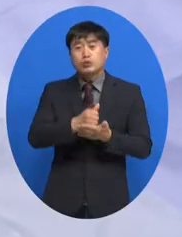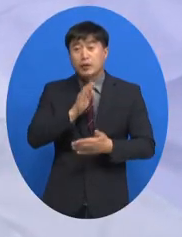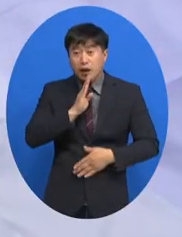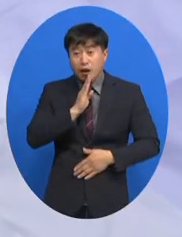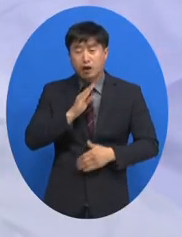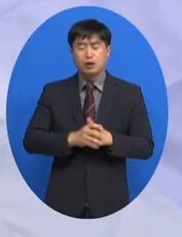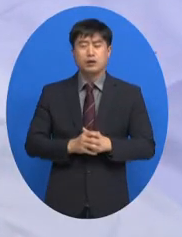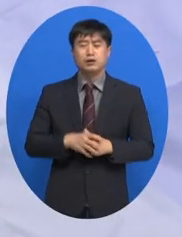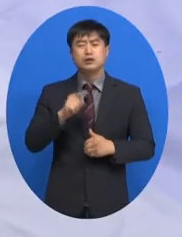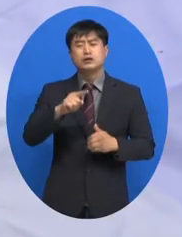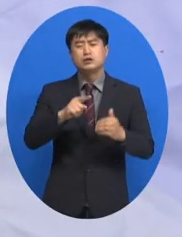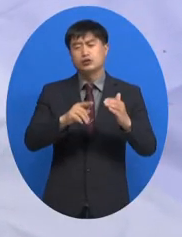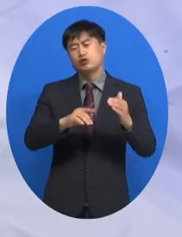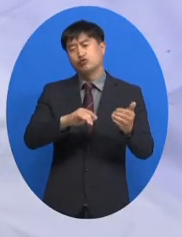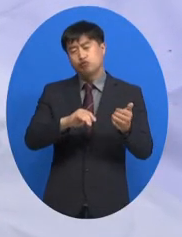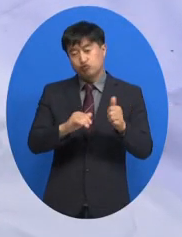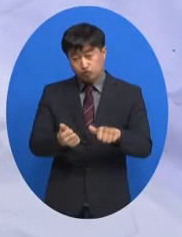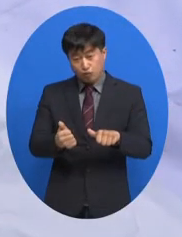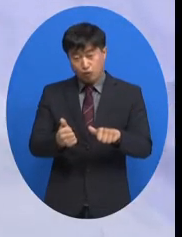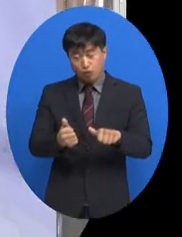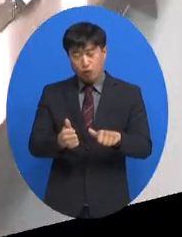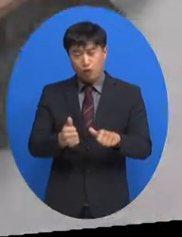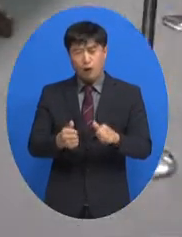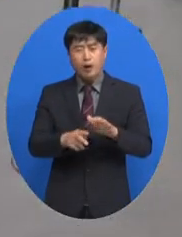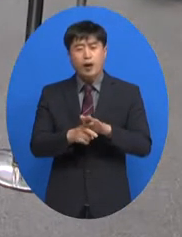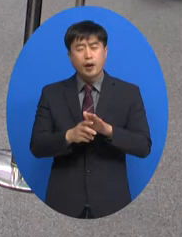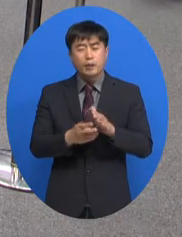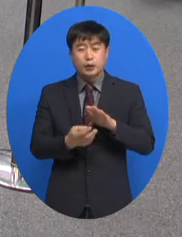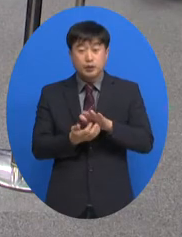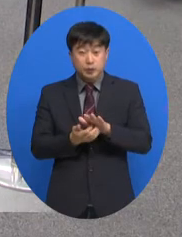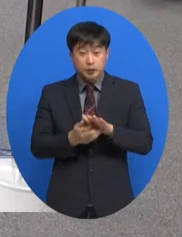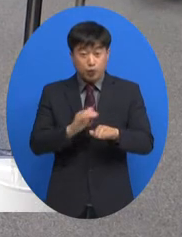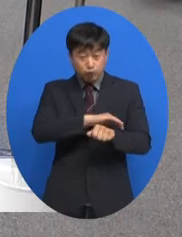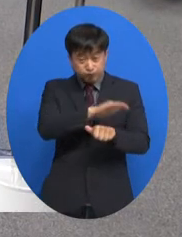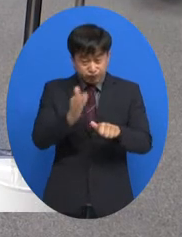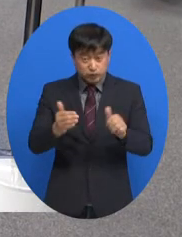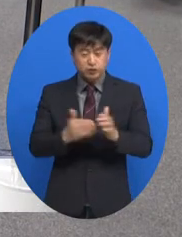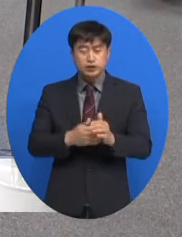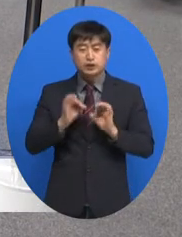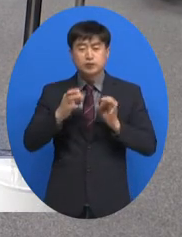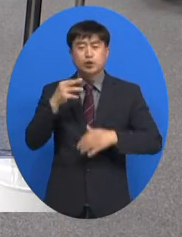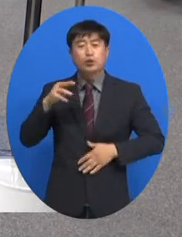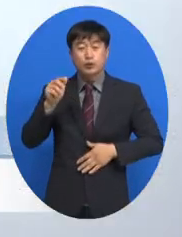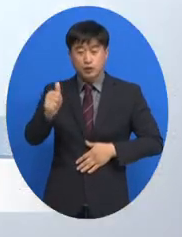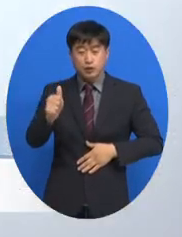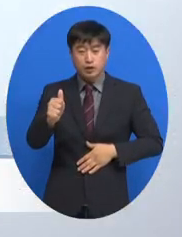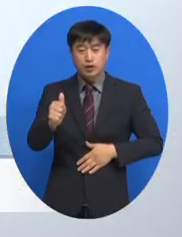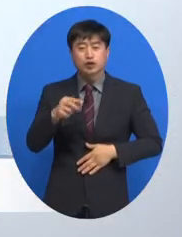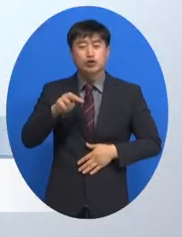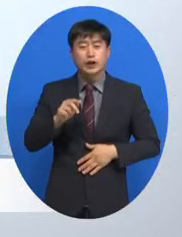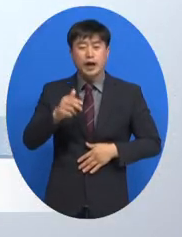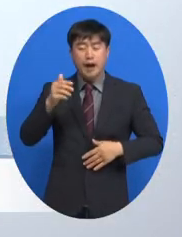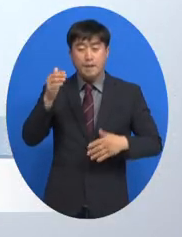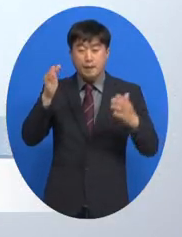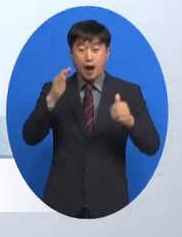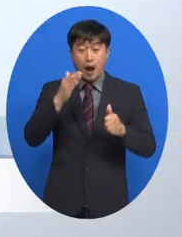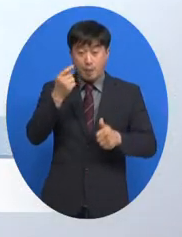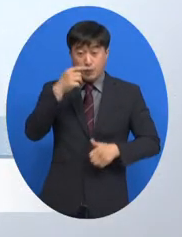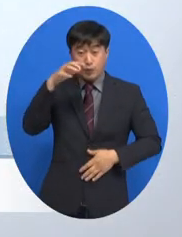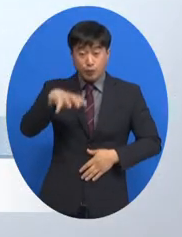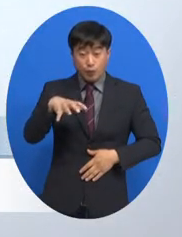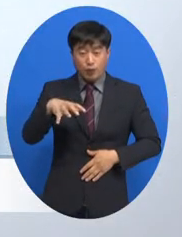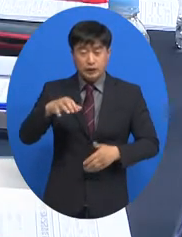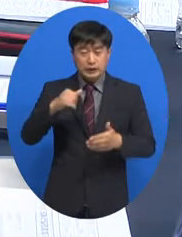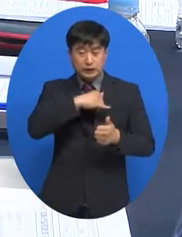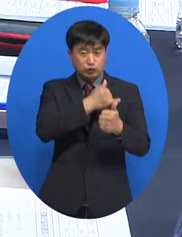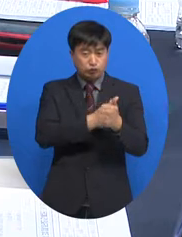이 과정에서 사망한 소년들은 암매장해 버렸습니다. 김동연 경기도지사가 성감학원 아동 인권침해 사건에 대해